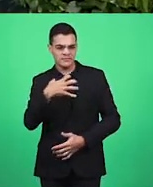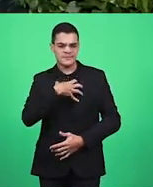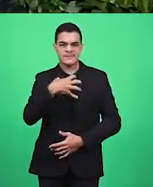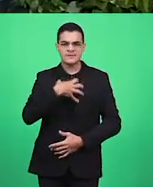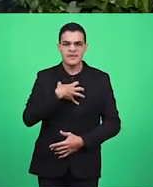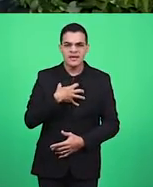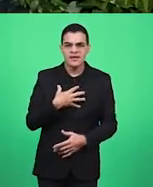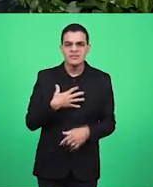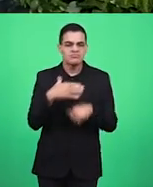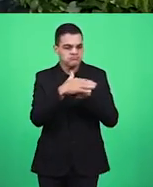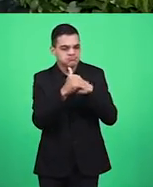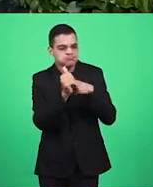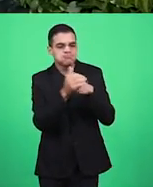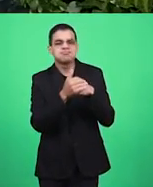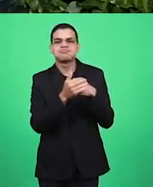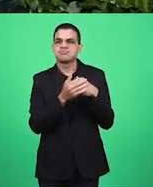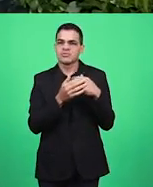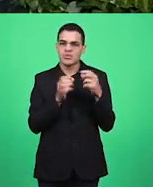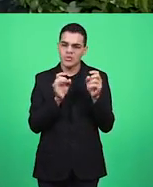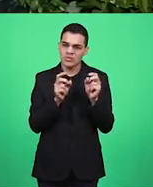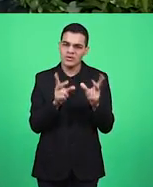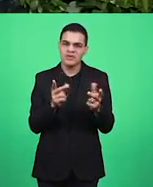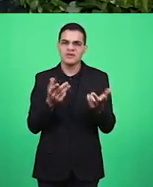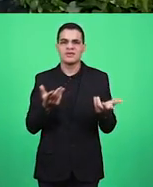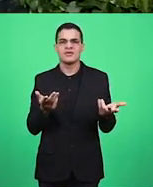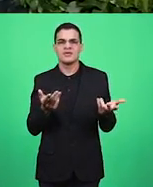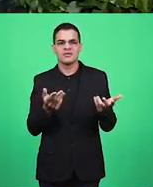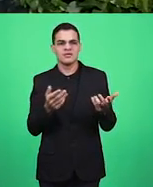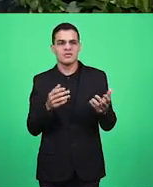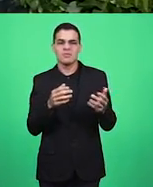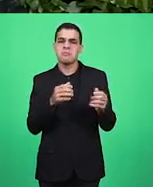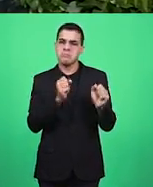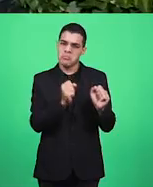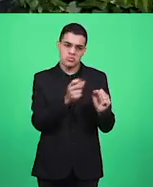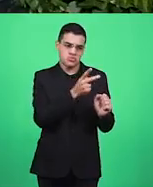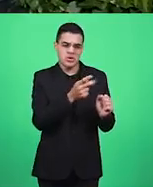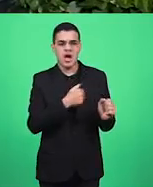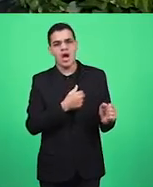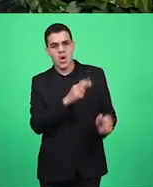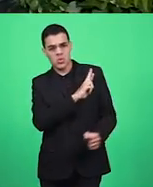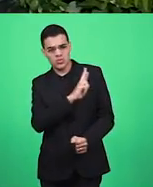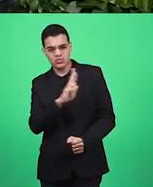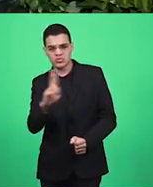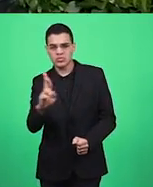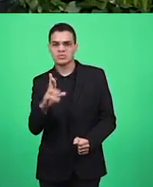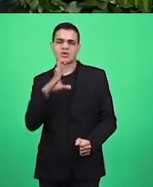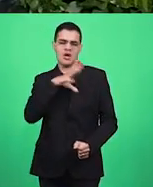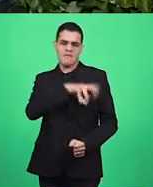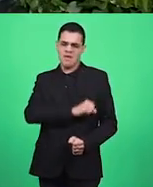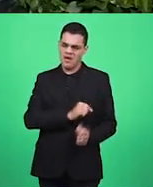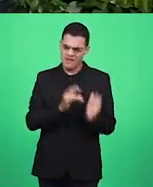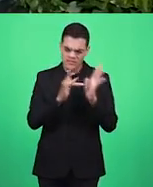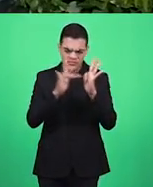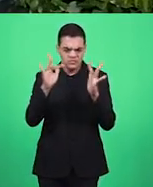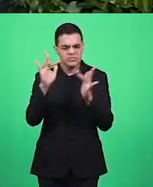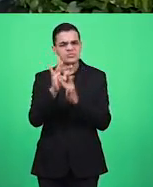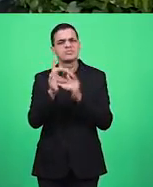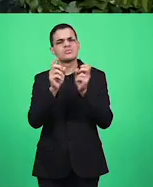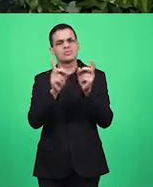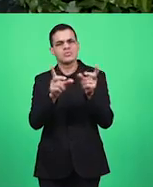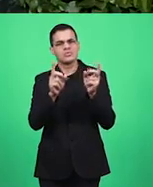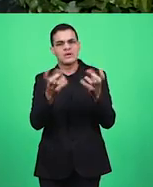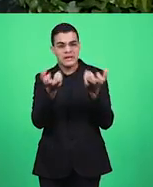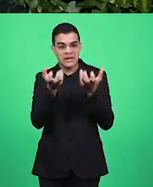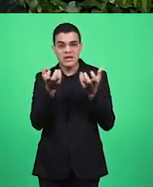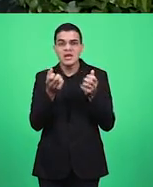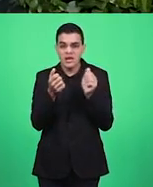человек привязывается к другому человеку, да? Они были привязаны к нему как к человеку. Да, они даже